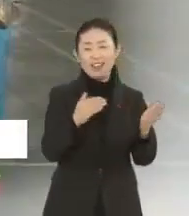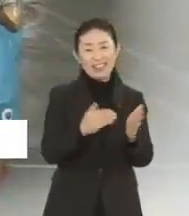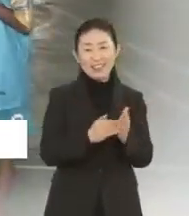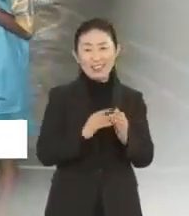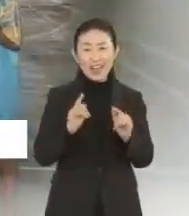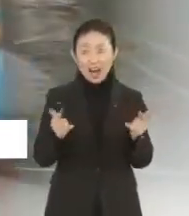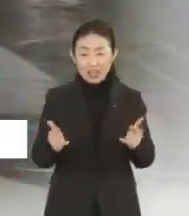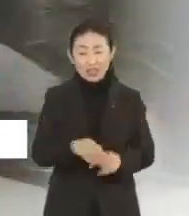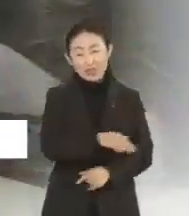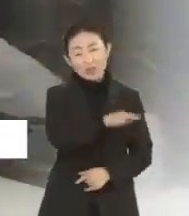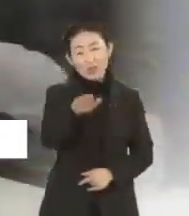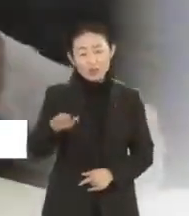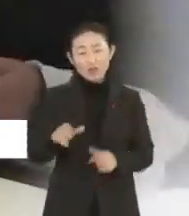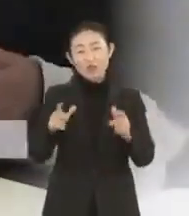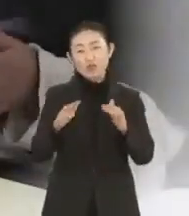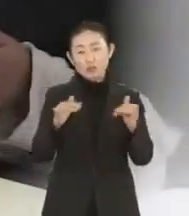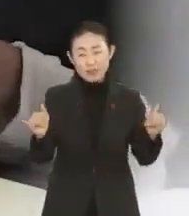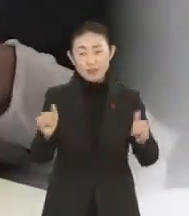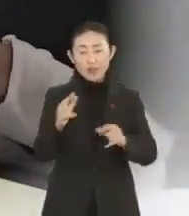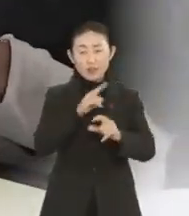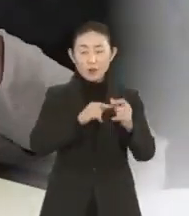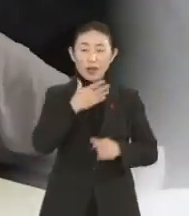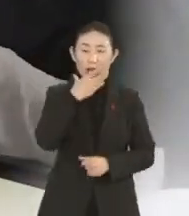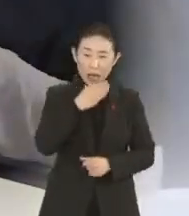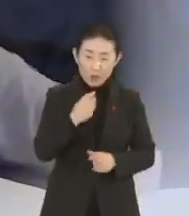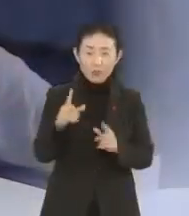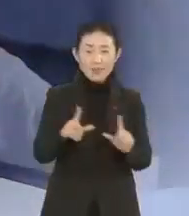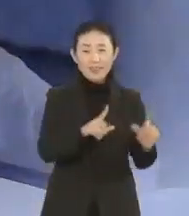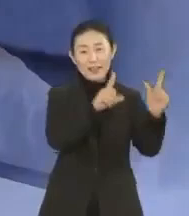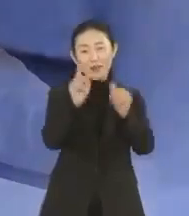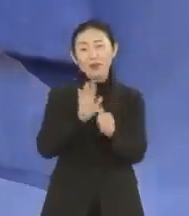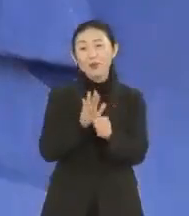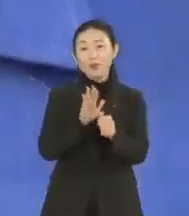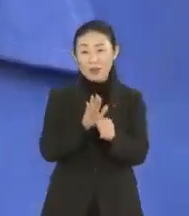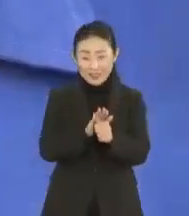않고 현지화를 통해 주민들에게 더 나은 삶을 제공하는